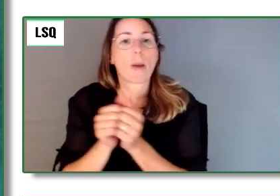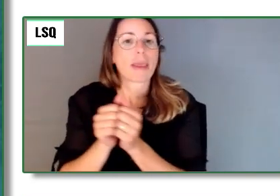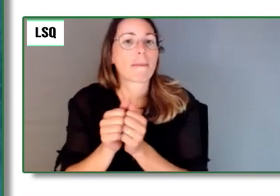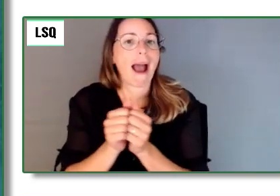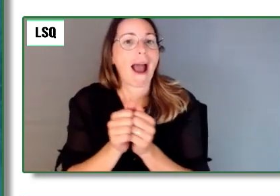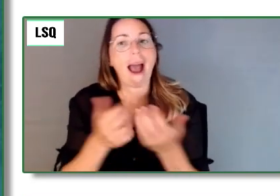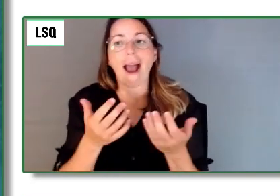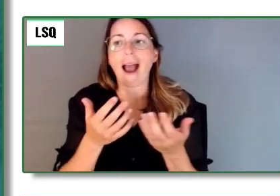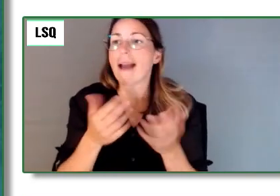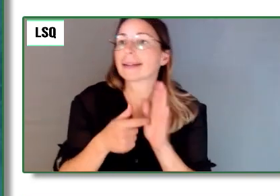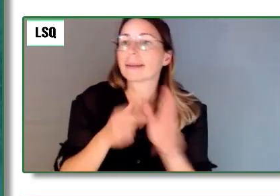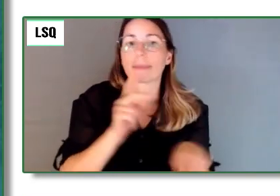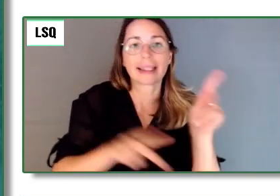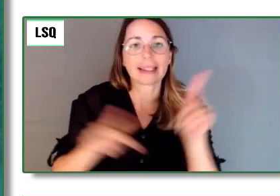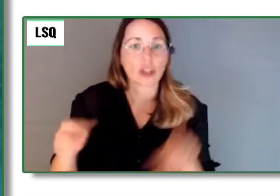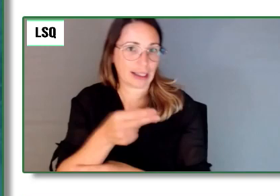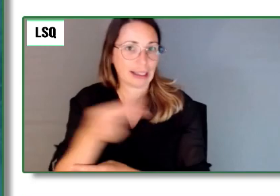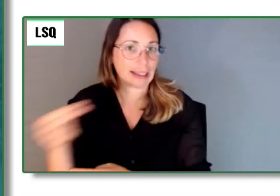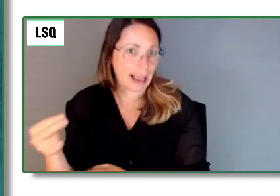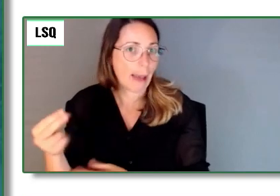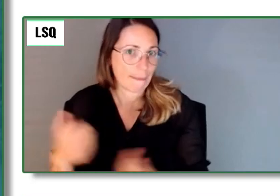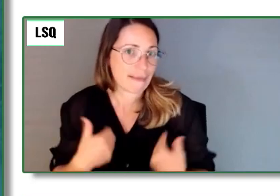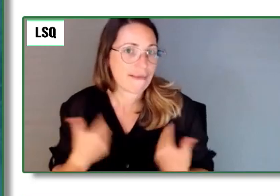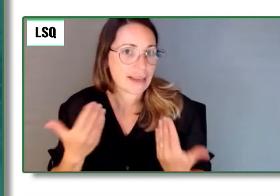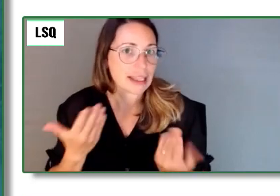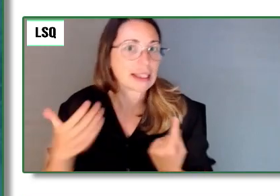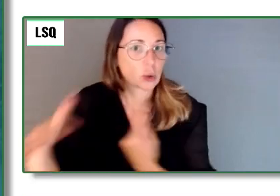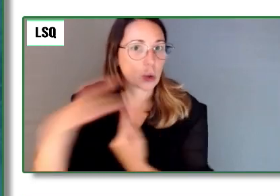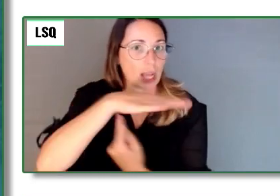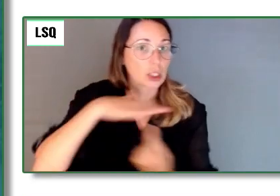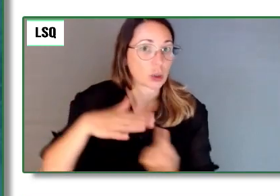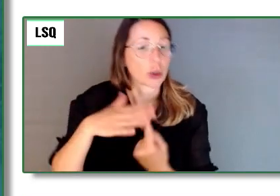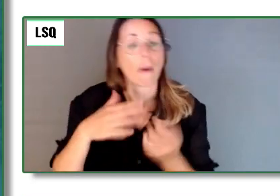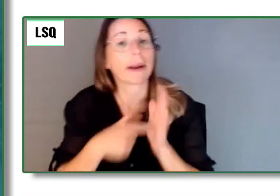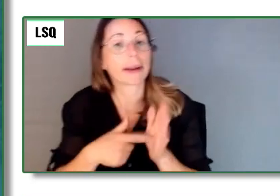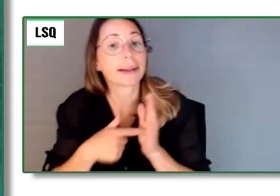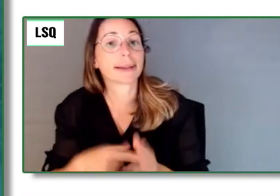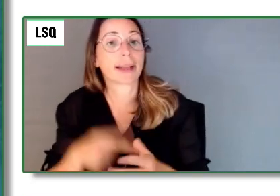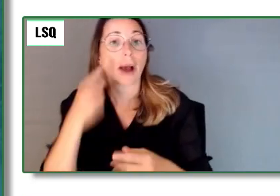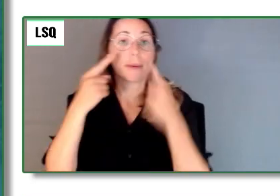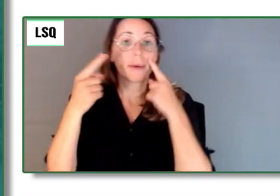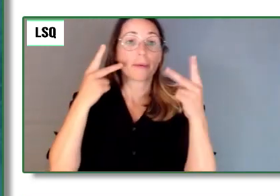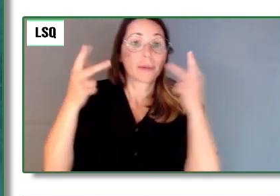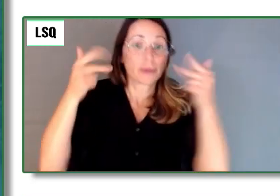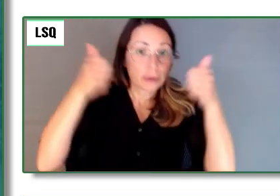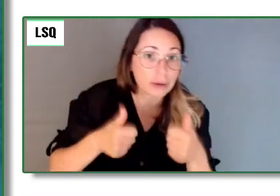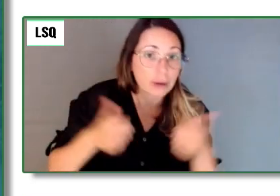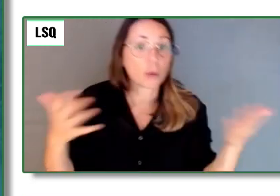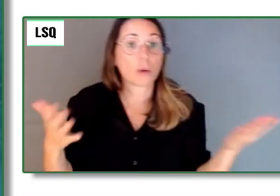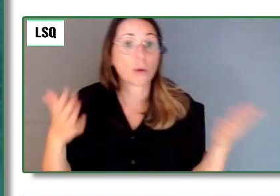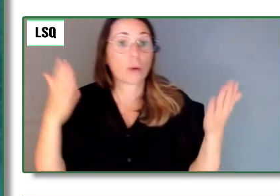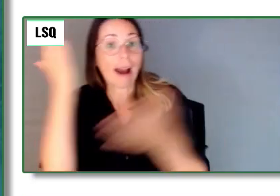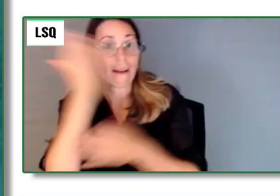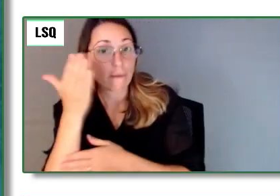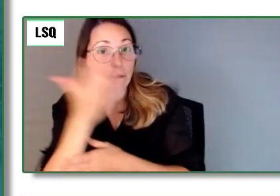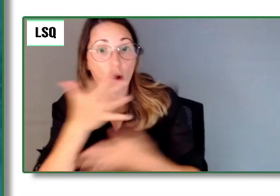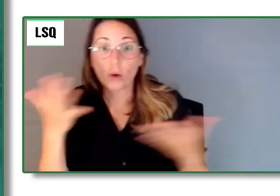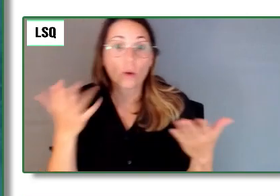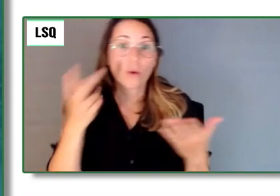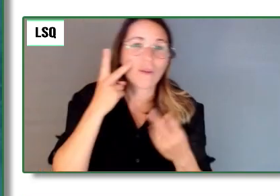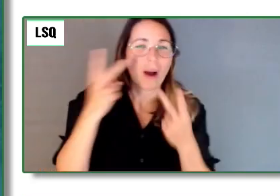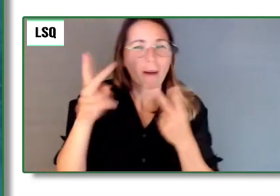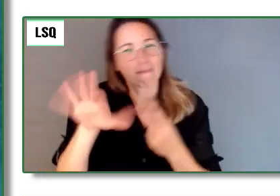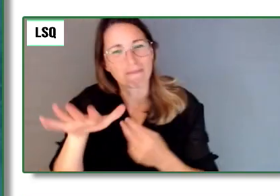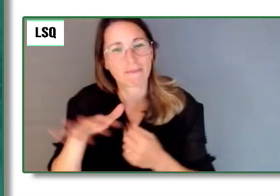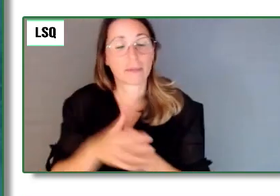malvoyants. Il y a certaines façons qu'on peut le faire de façon naturelle. Si vous avez de la vision limitée ou rien, vous allez passer en avant